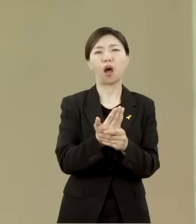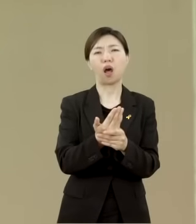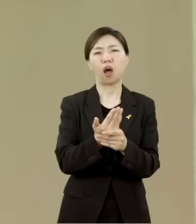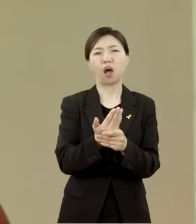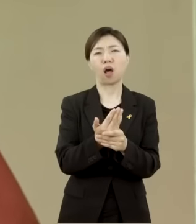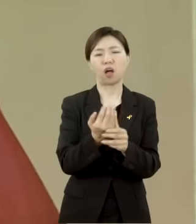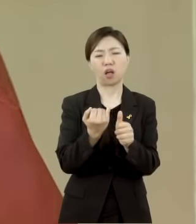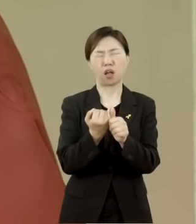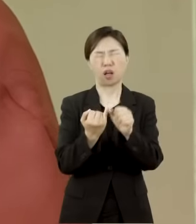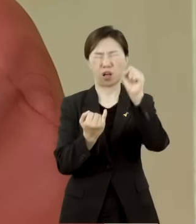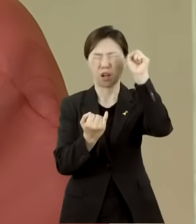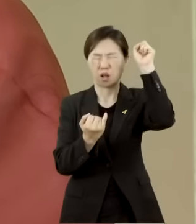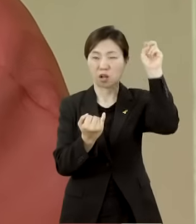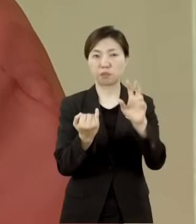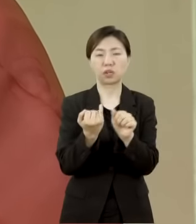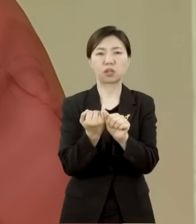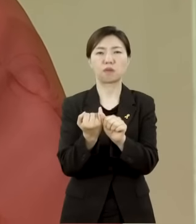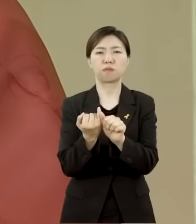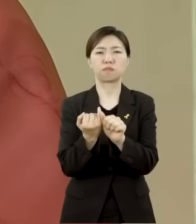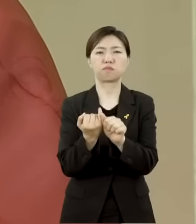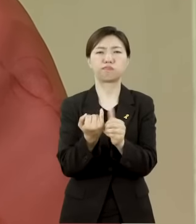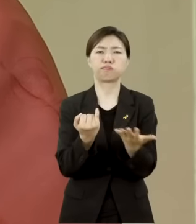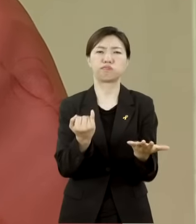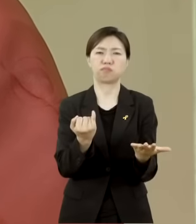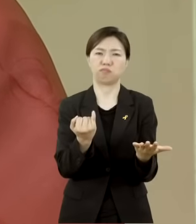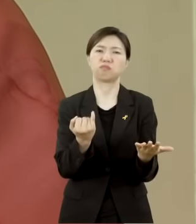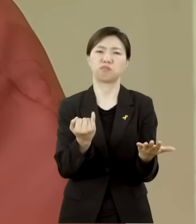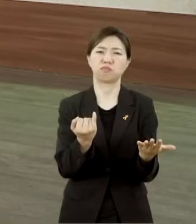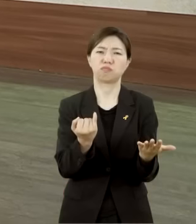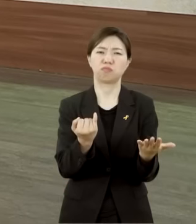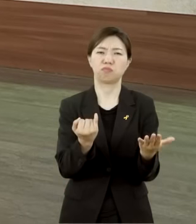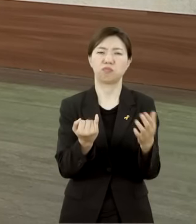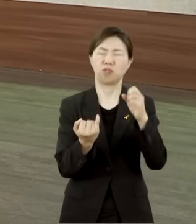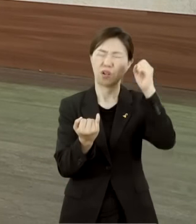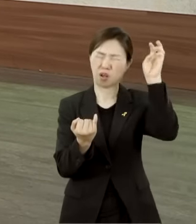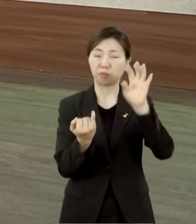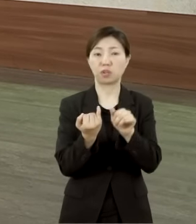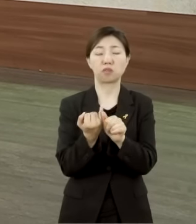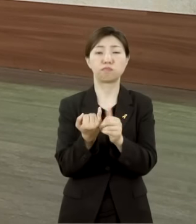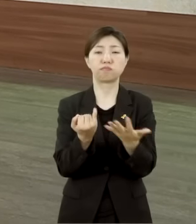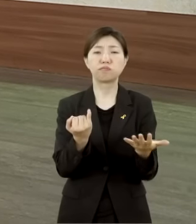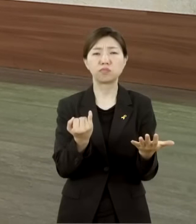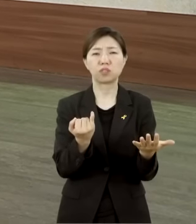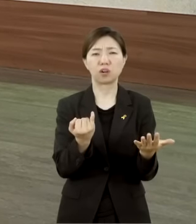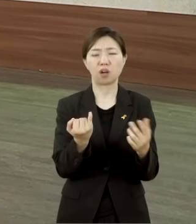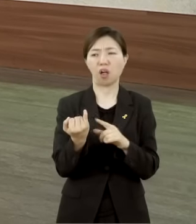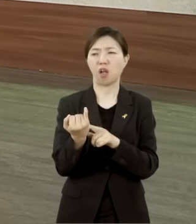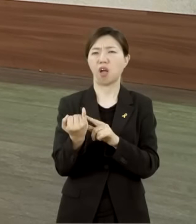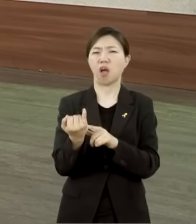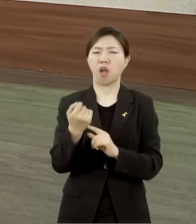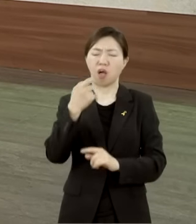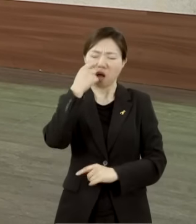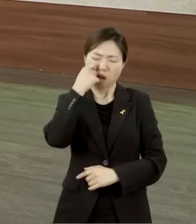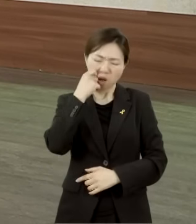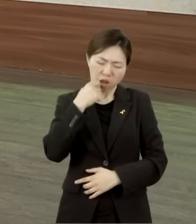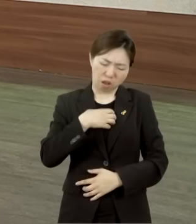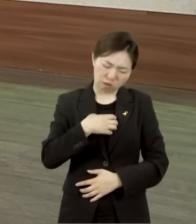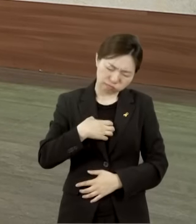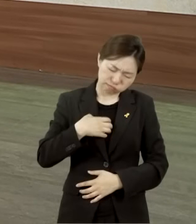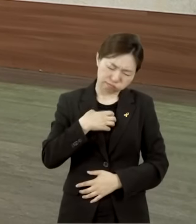남편분께서 갑작스럽게 세상을 떠나셨네요 세상을 떠나셨 보살님도 얼마나